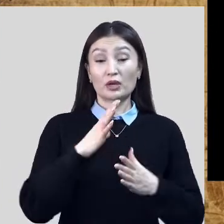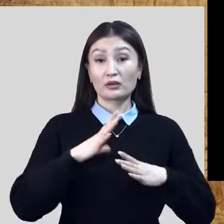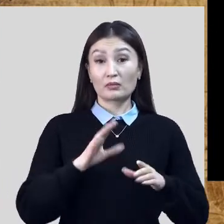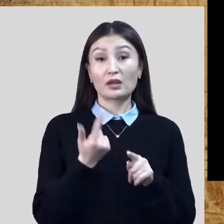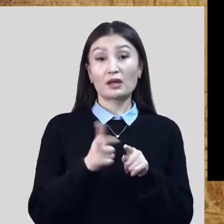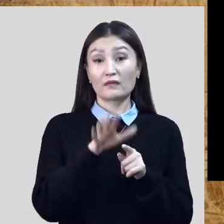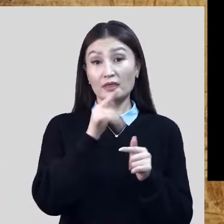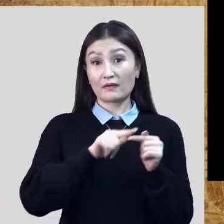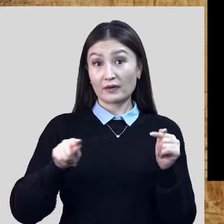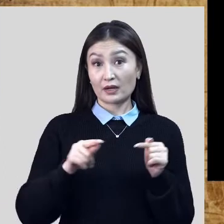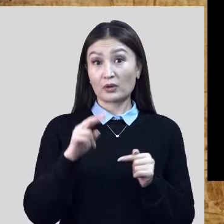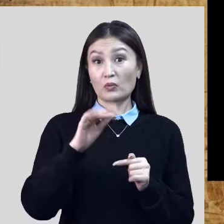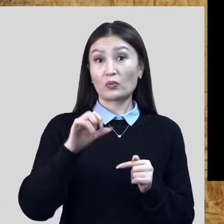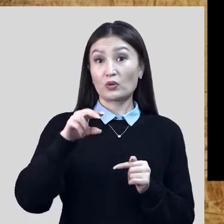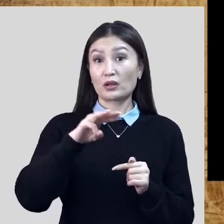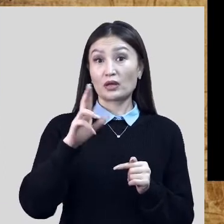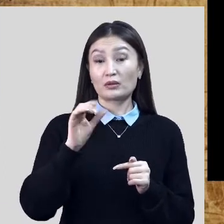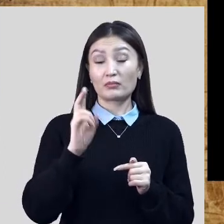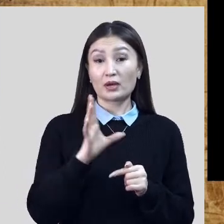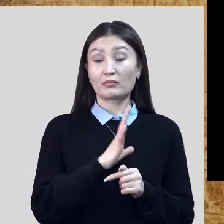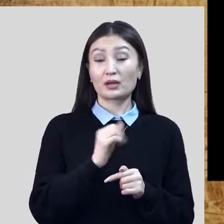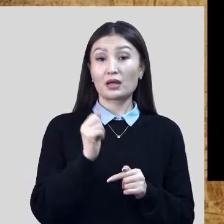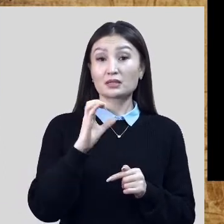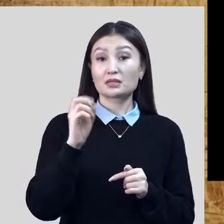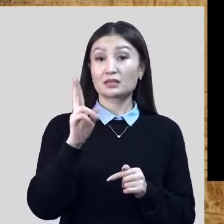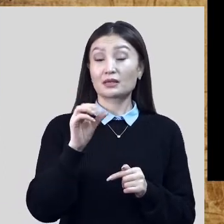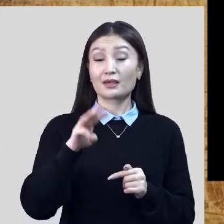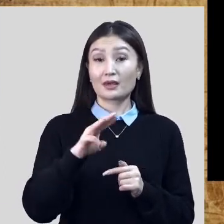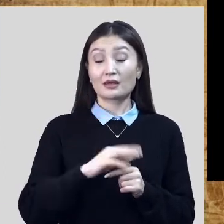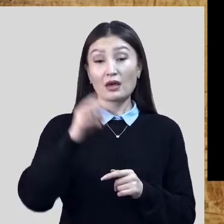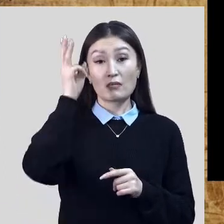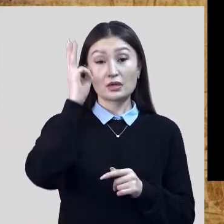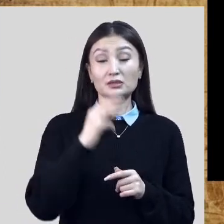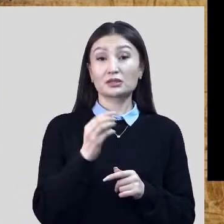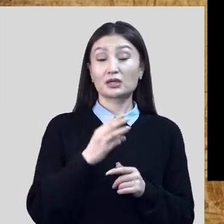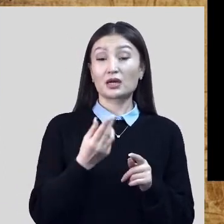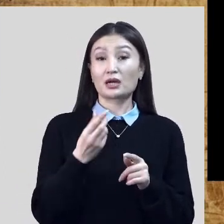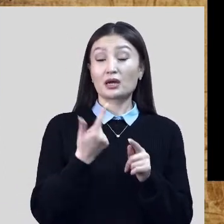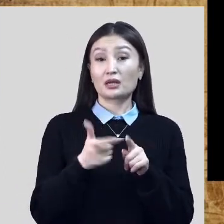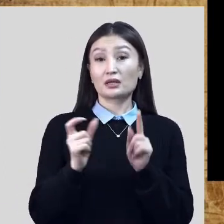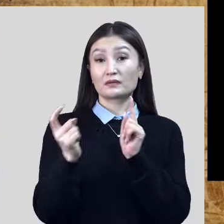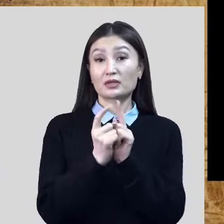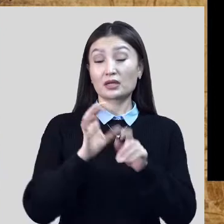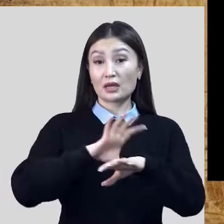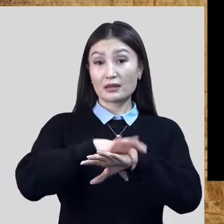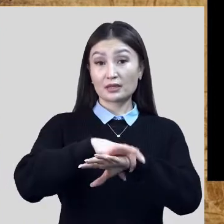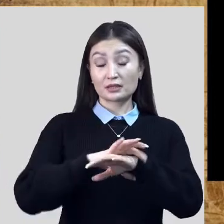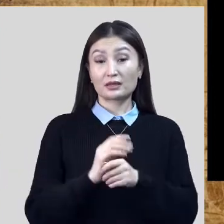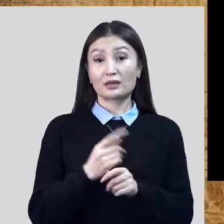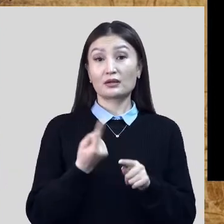же время Пулатбек стал аскетом. На обратном пути послы во главе Шердатка встретили в Ташкенте